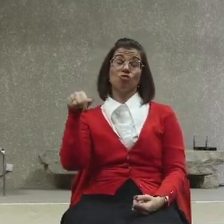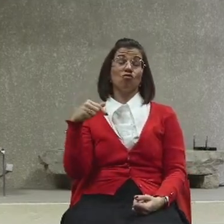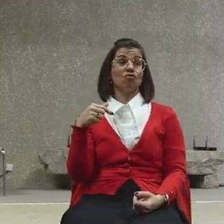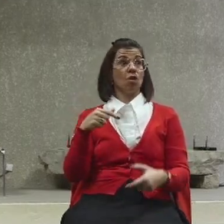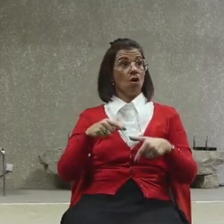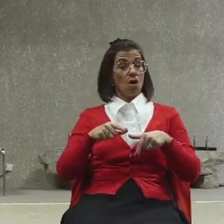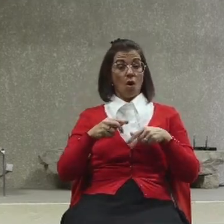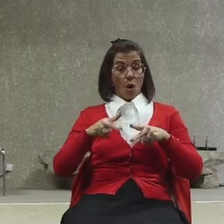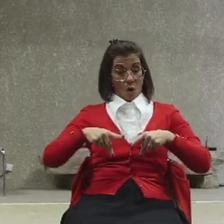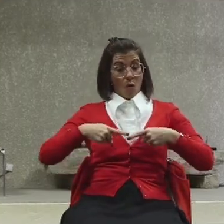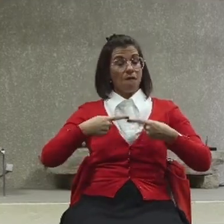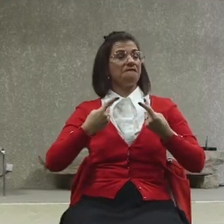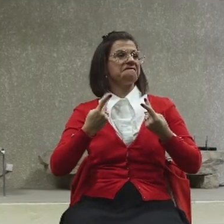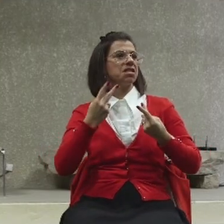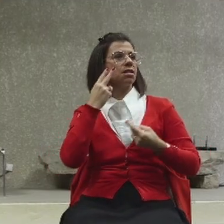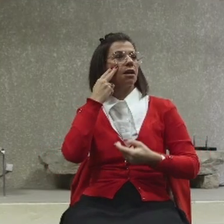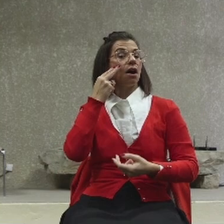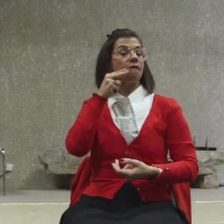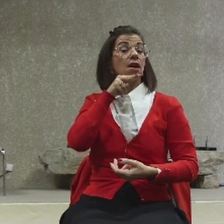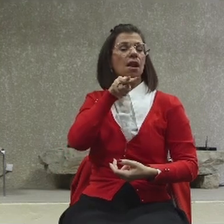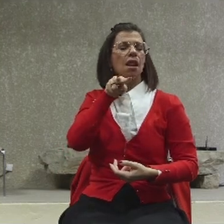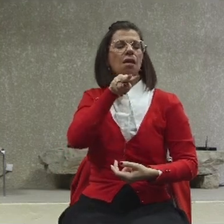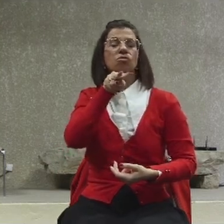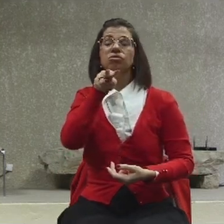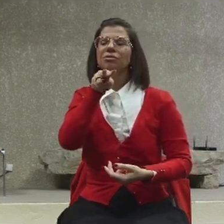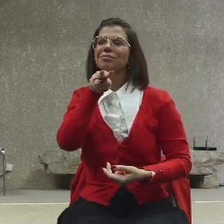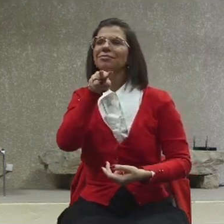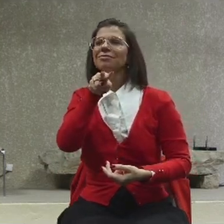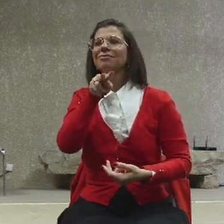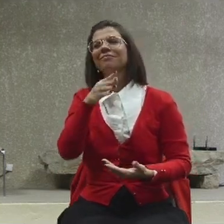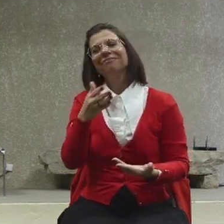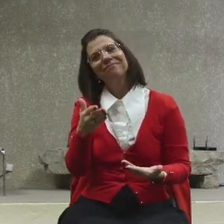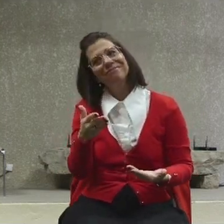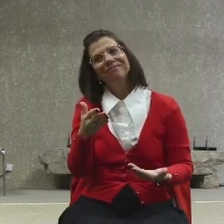nous approcher de Dieu avec assurance.